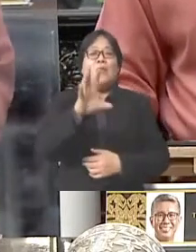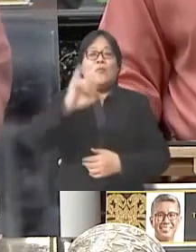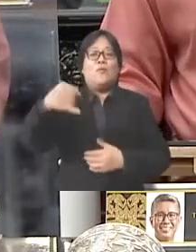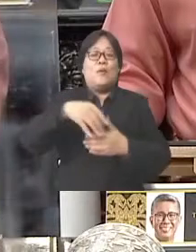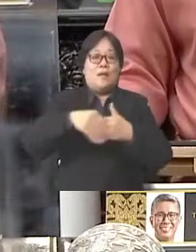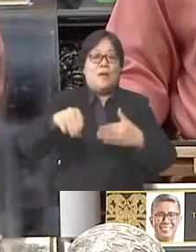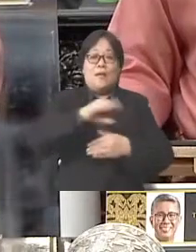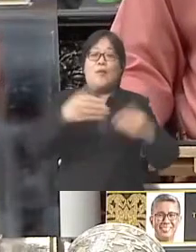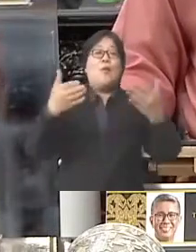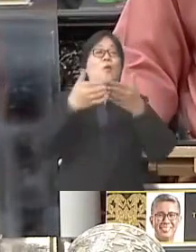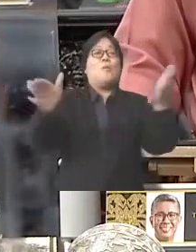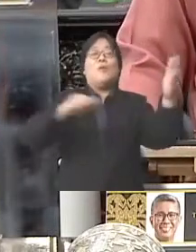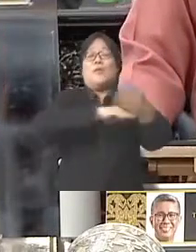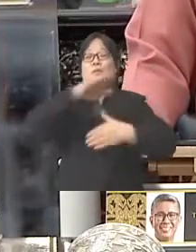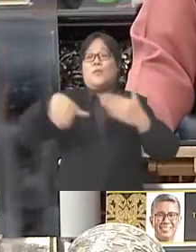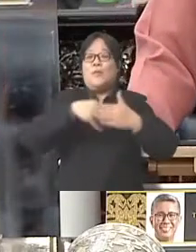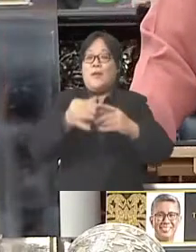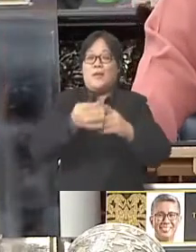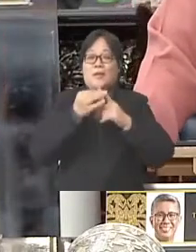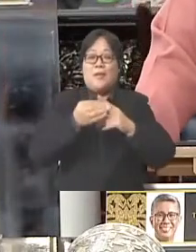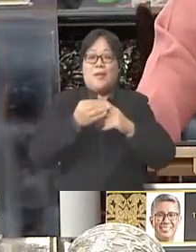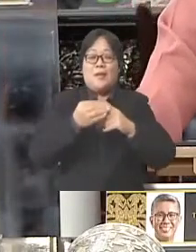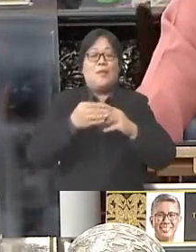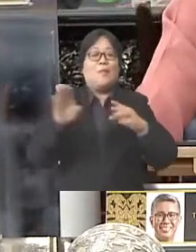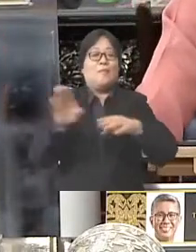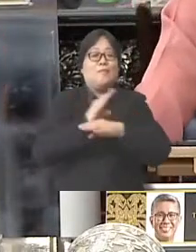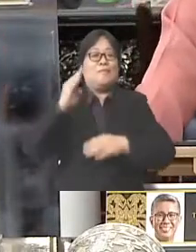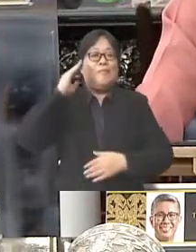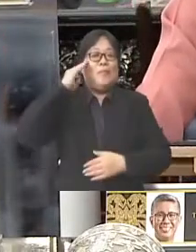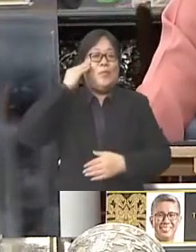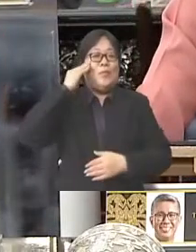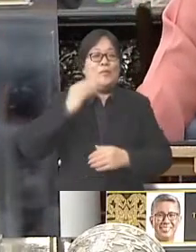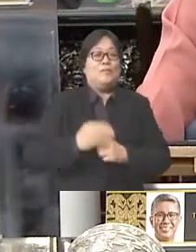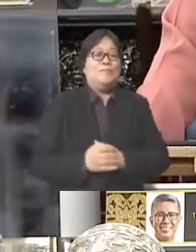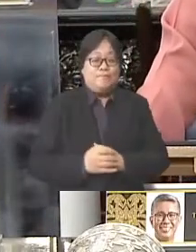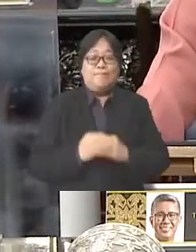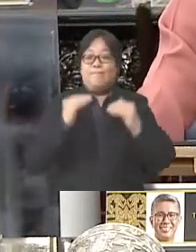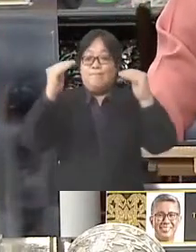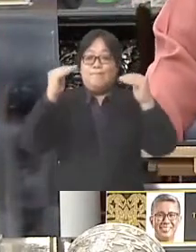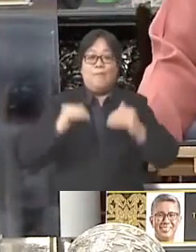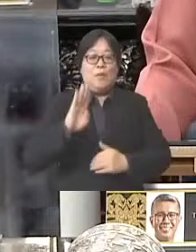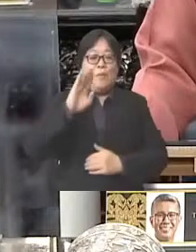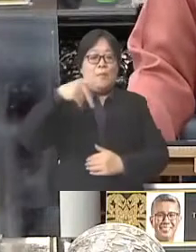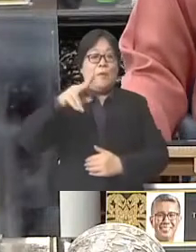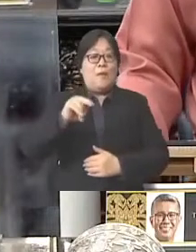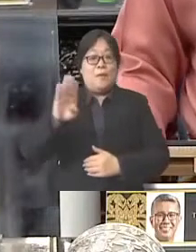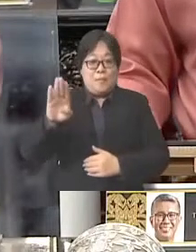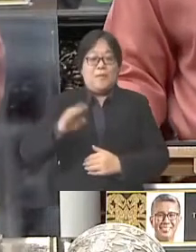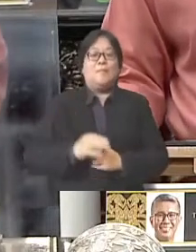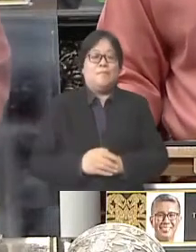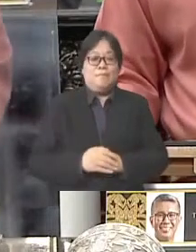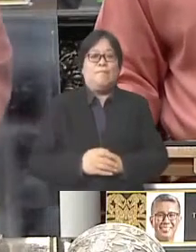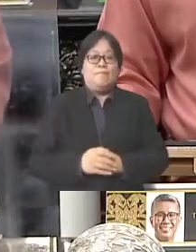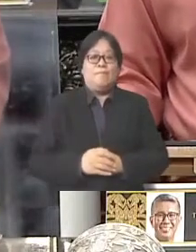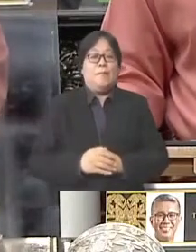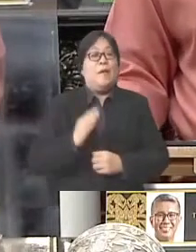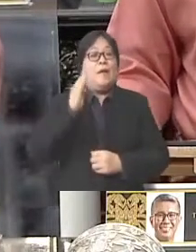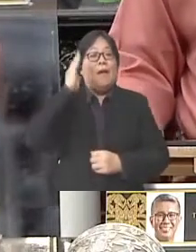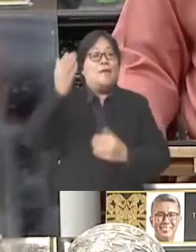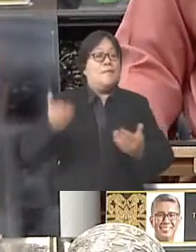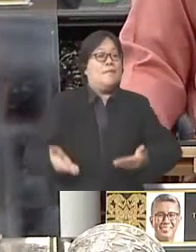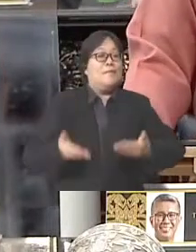Ringgit dan terbuka kepada semua terutamanya pesawat hobi Putra Selain itu bpmph ataupun bangunan